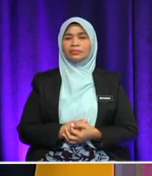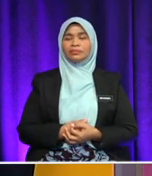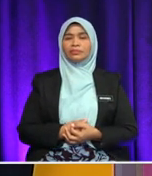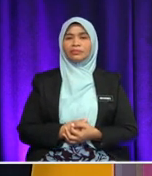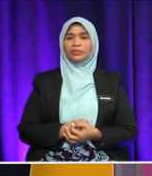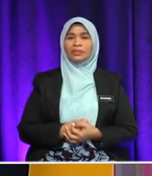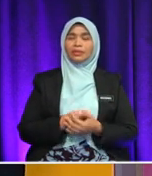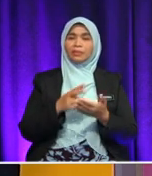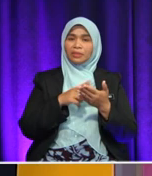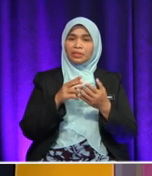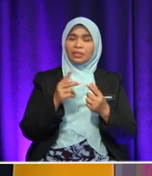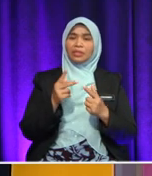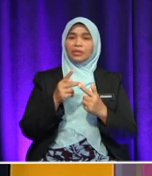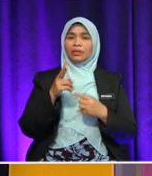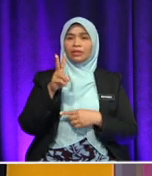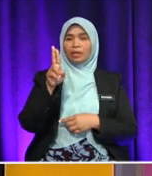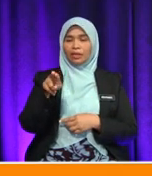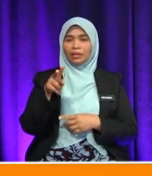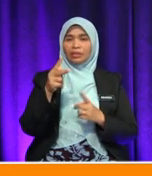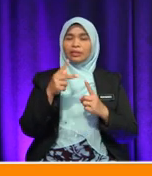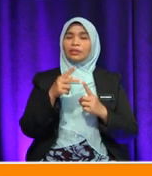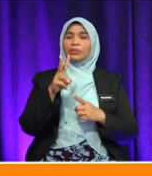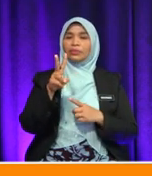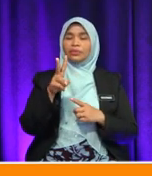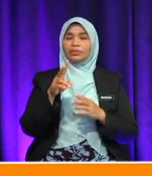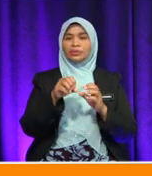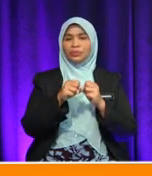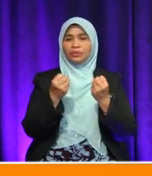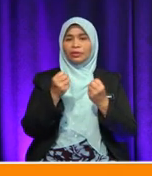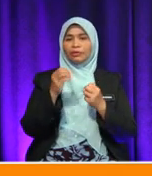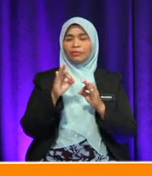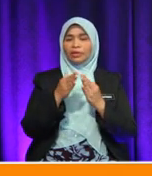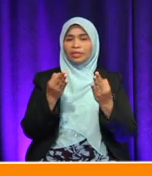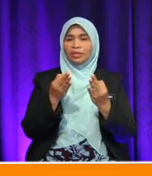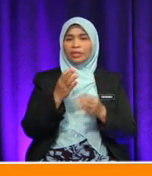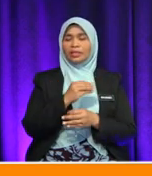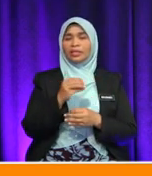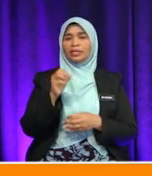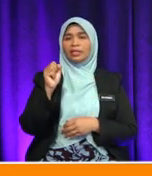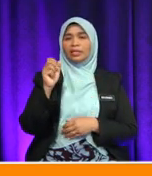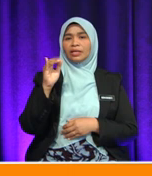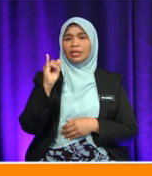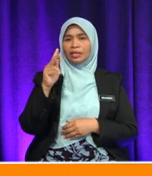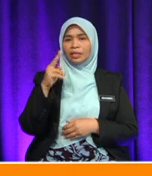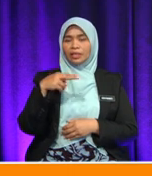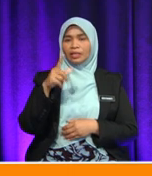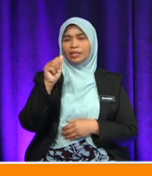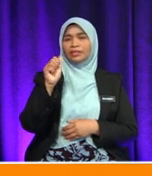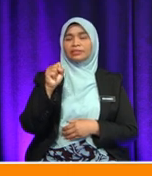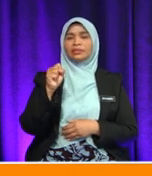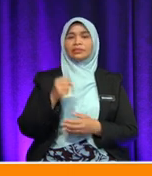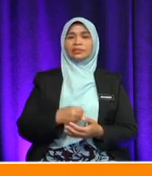ya bacaan yang kedua rakaat kedua Surah al-fatihah dan juga surah al-ikhlas al-ikhlas nih memang semua